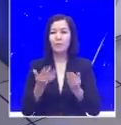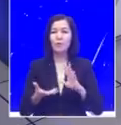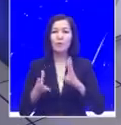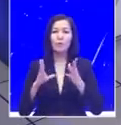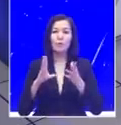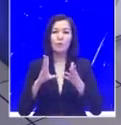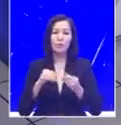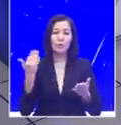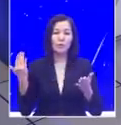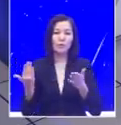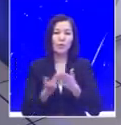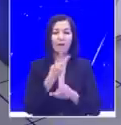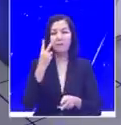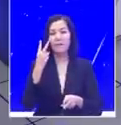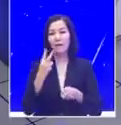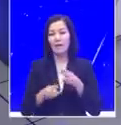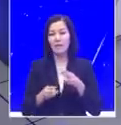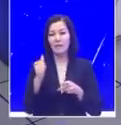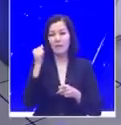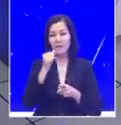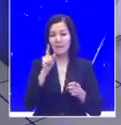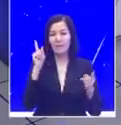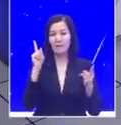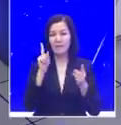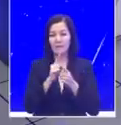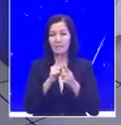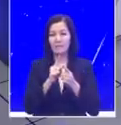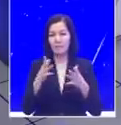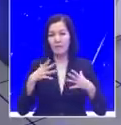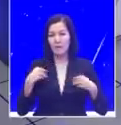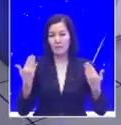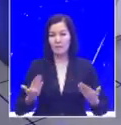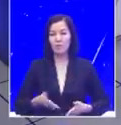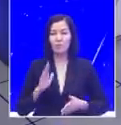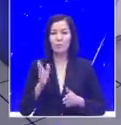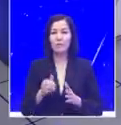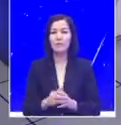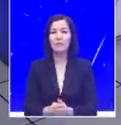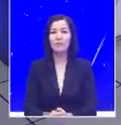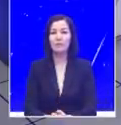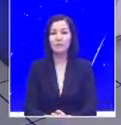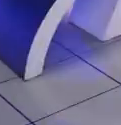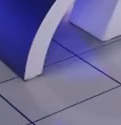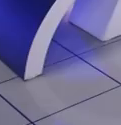Құрметті көрермен, бүгінге дайындаған ақпараттар легі осымен тәмәм. Эфирде жүздескенше амандықтарыңызды тілеймін.